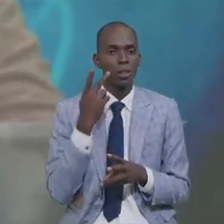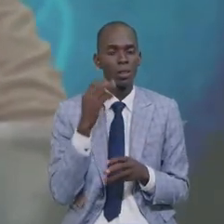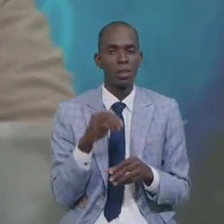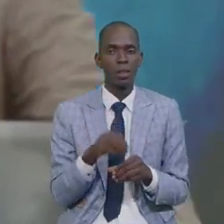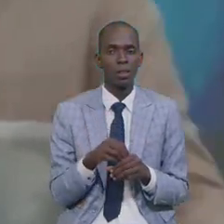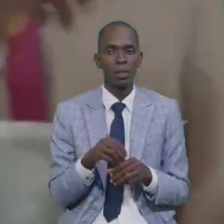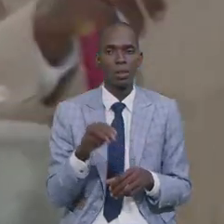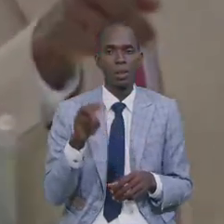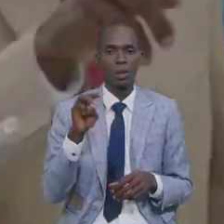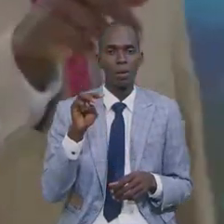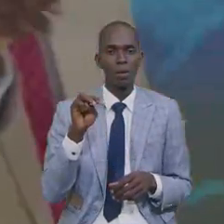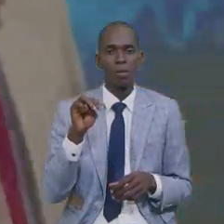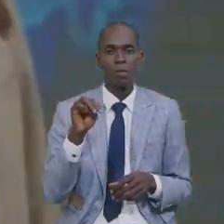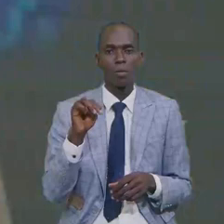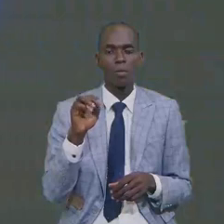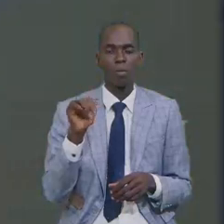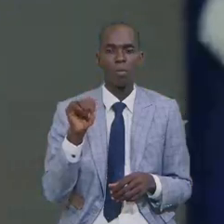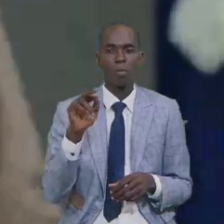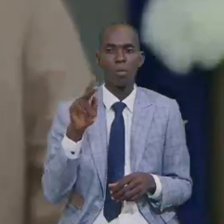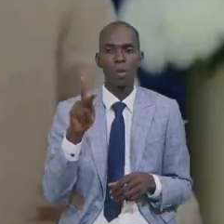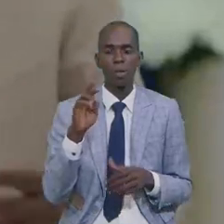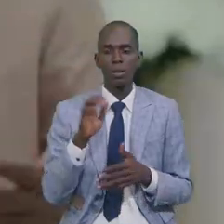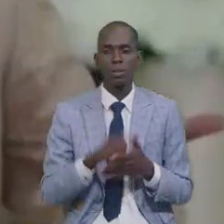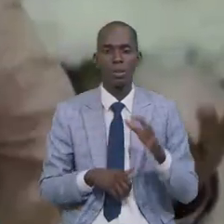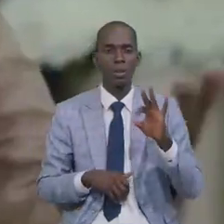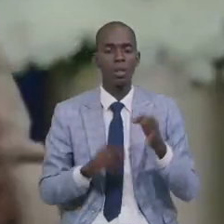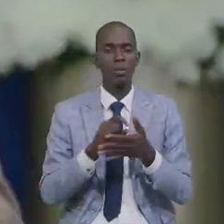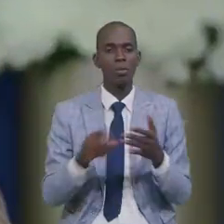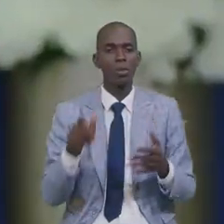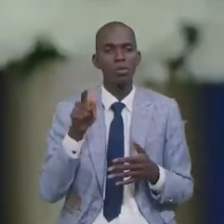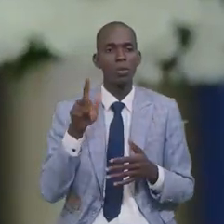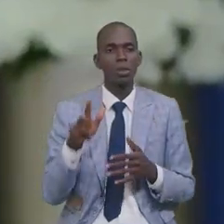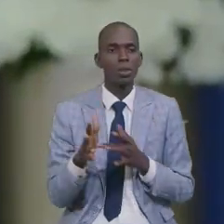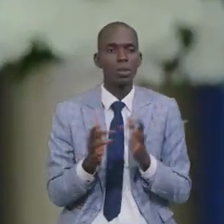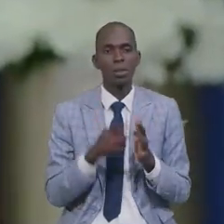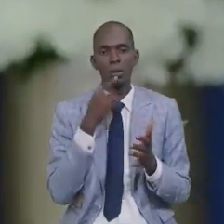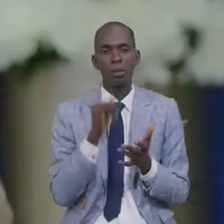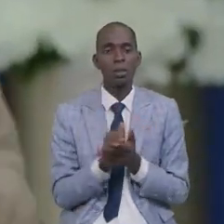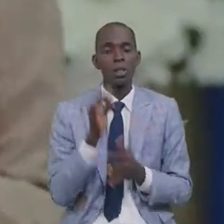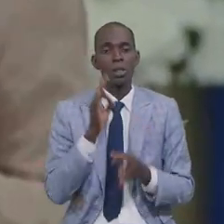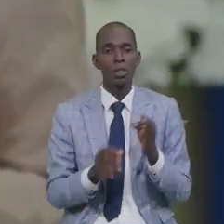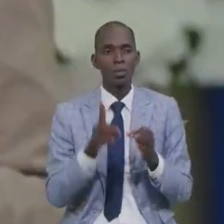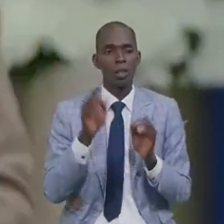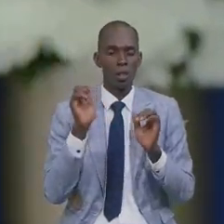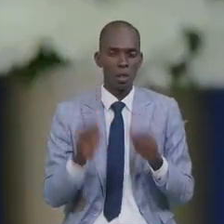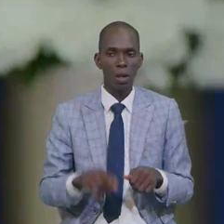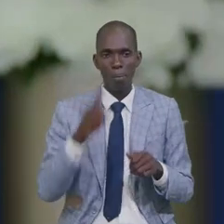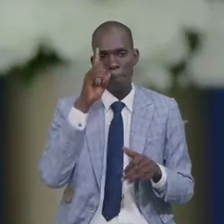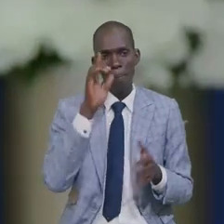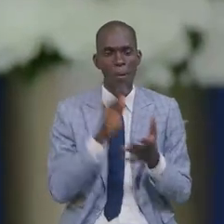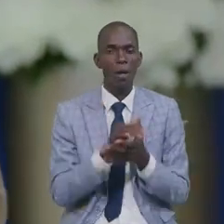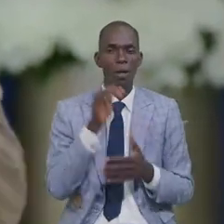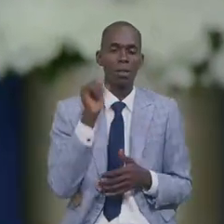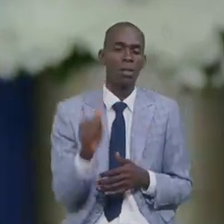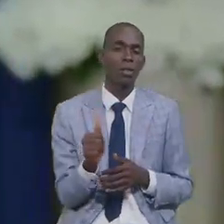En Marc 9, 23, Jésus, si tu peux croire, si